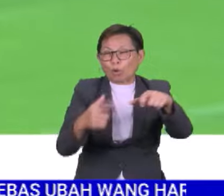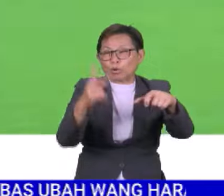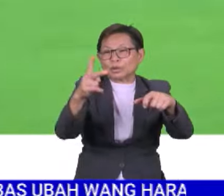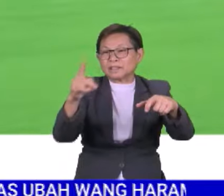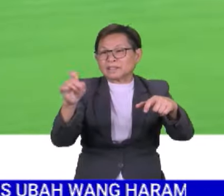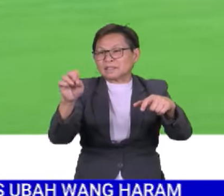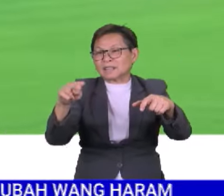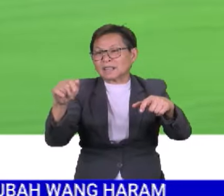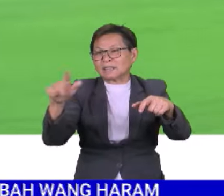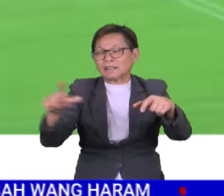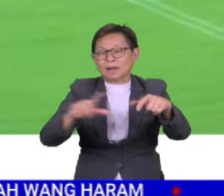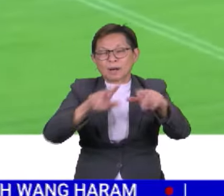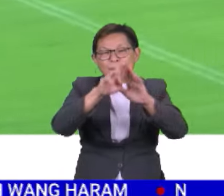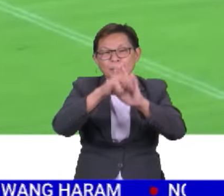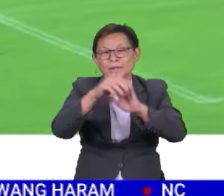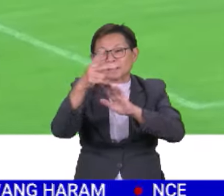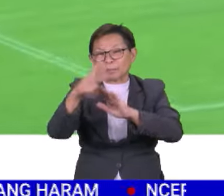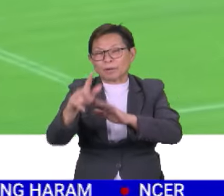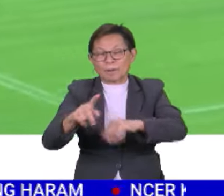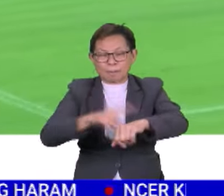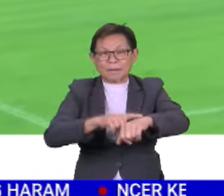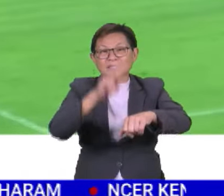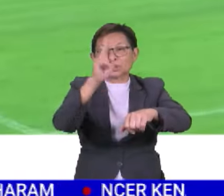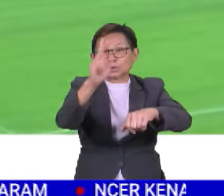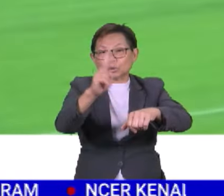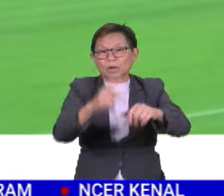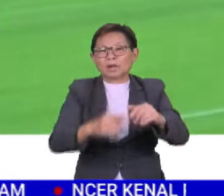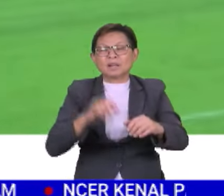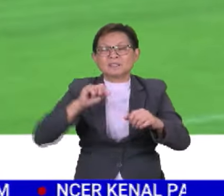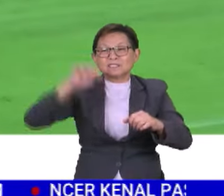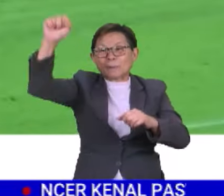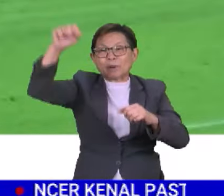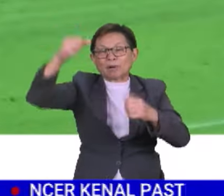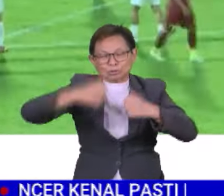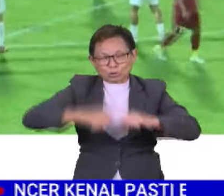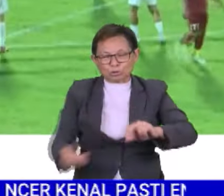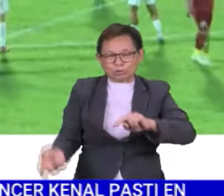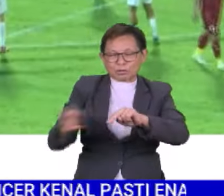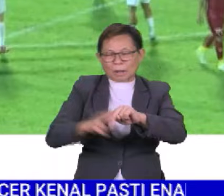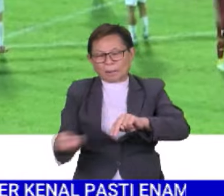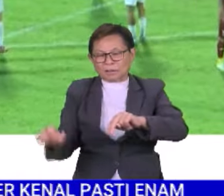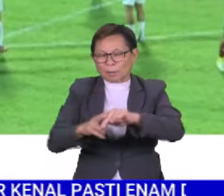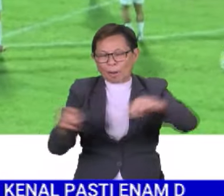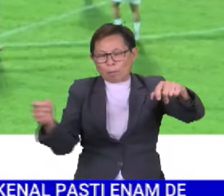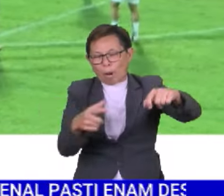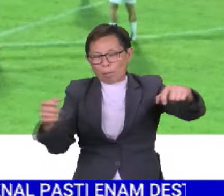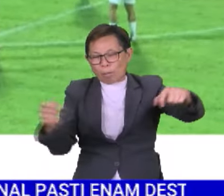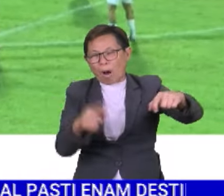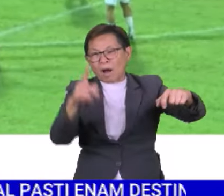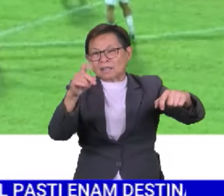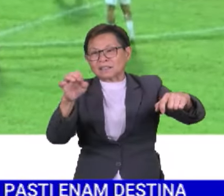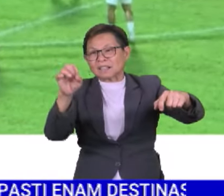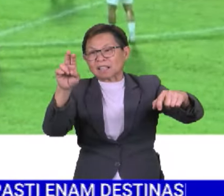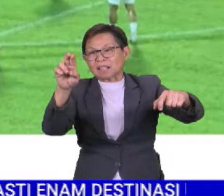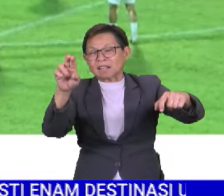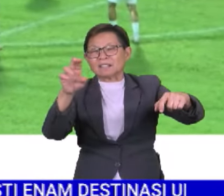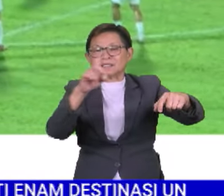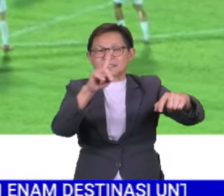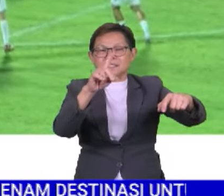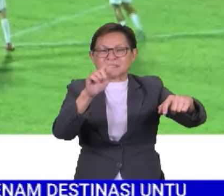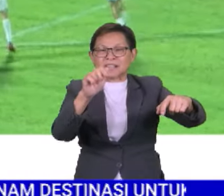Tim pada menit ke-13 babak kedua menyaksikan sawah terus menambah gol jaringan Rossi Darwin